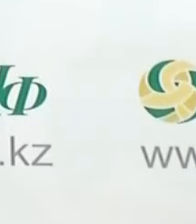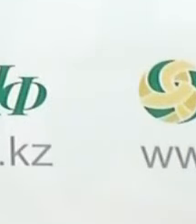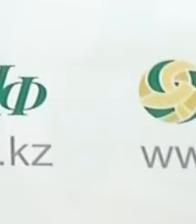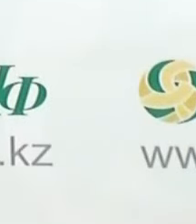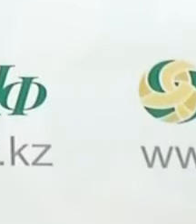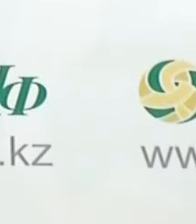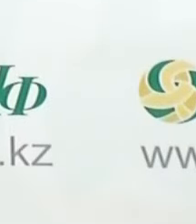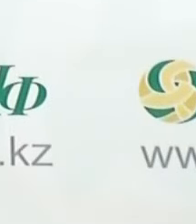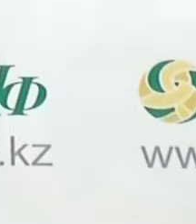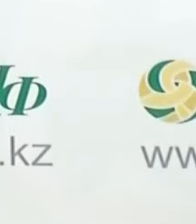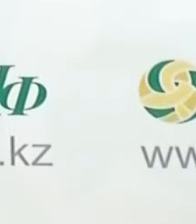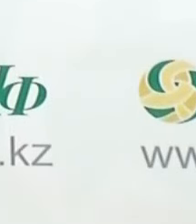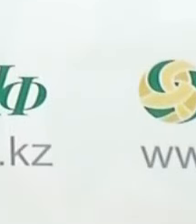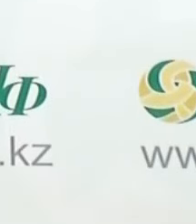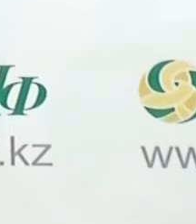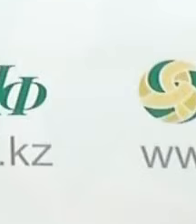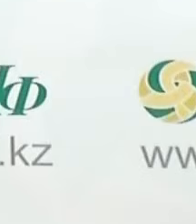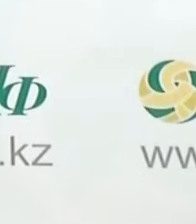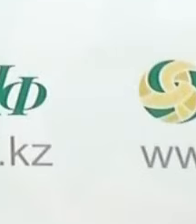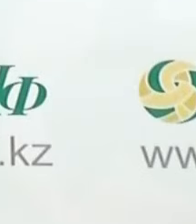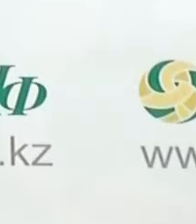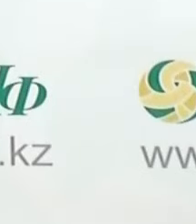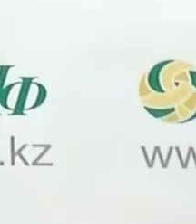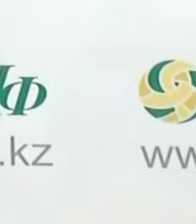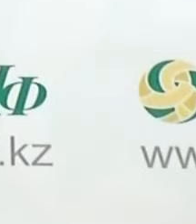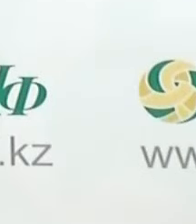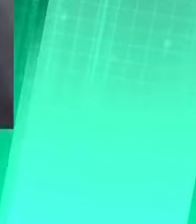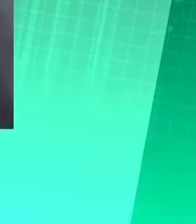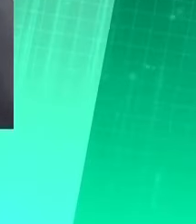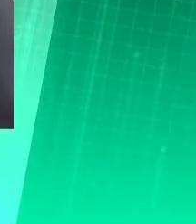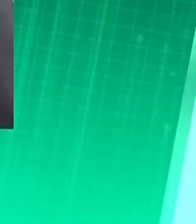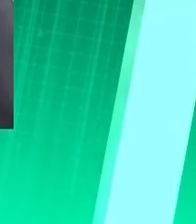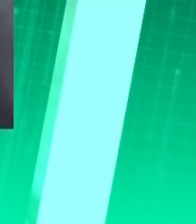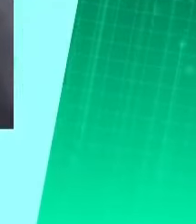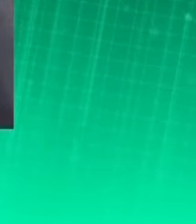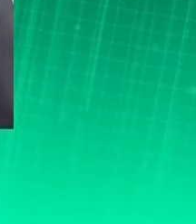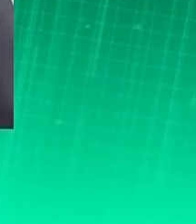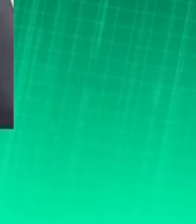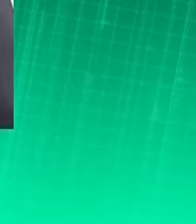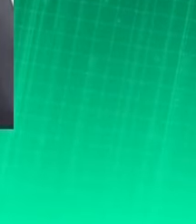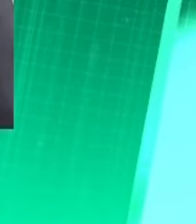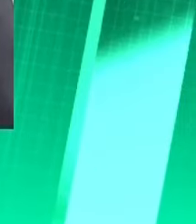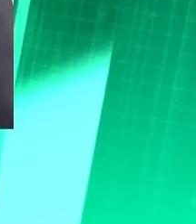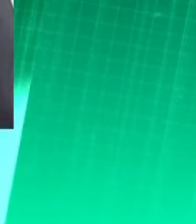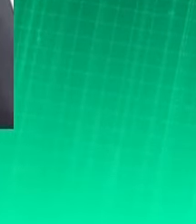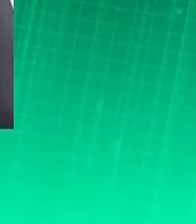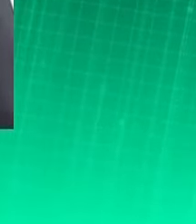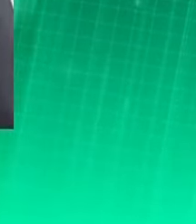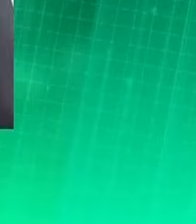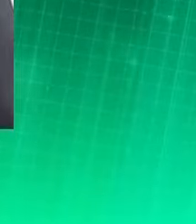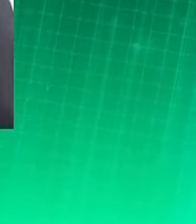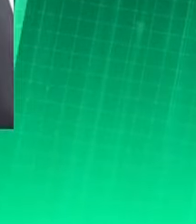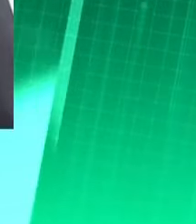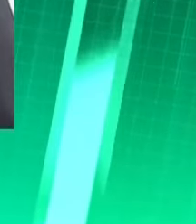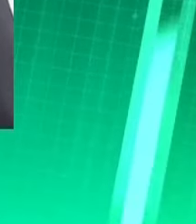ОПВР. Но их нельзя унаследовать, досрочно снять или использовать. Выплаты с данного счета будут пожизненными, в отличие от